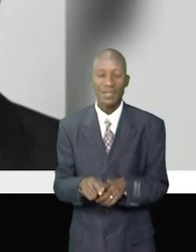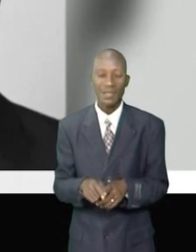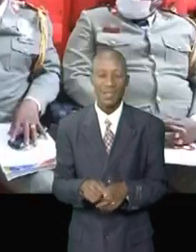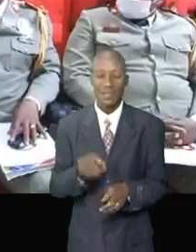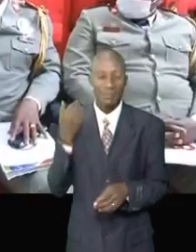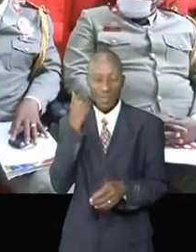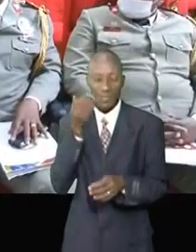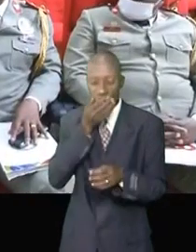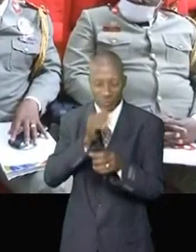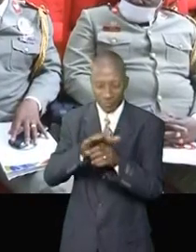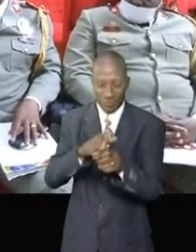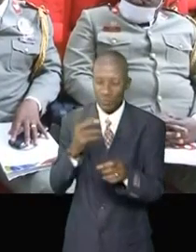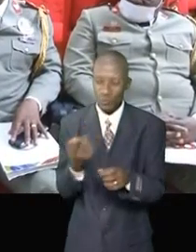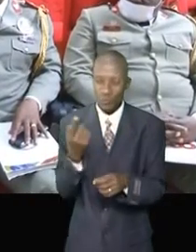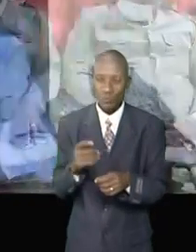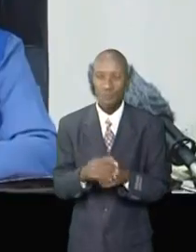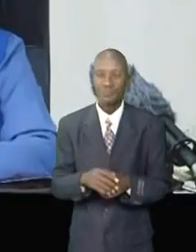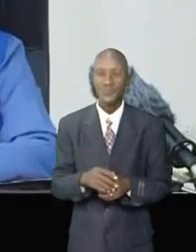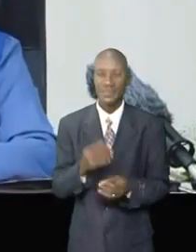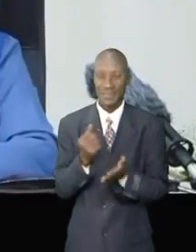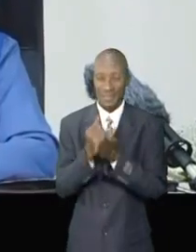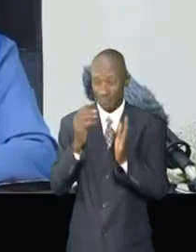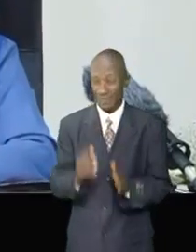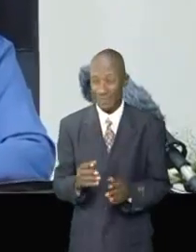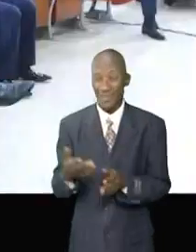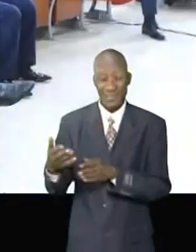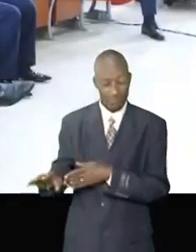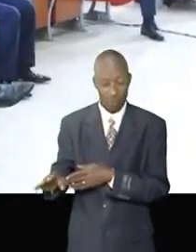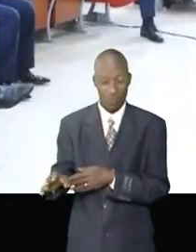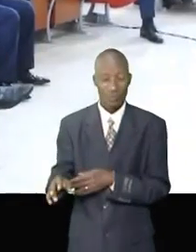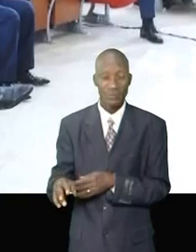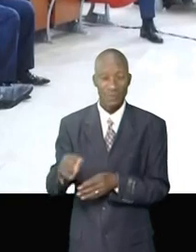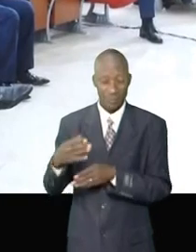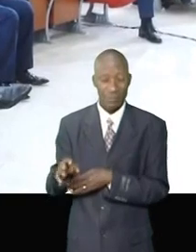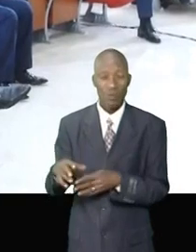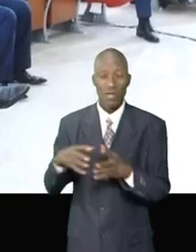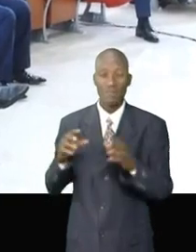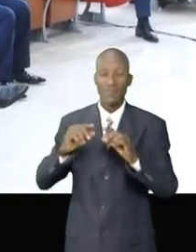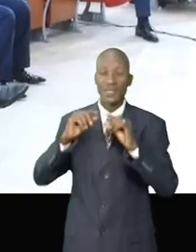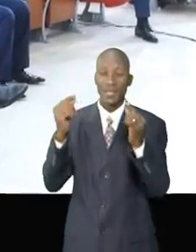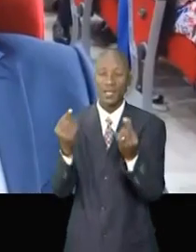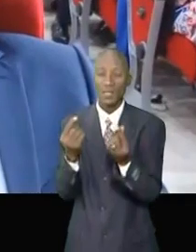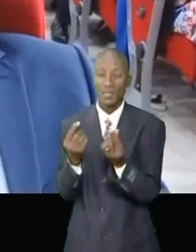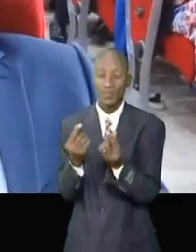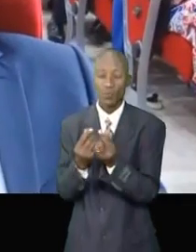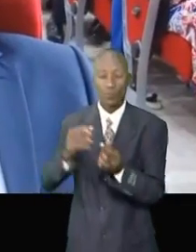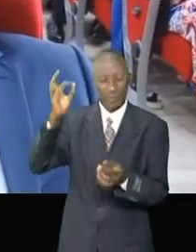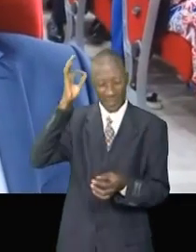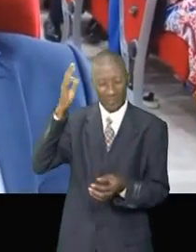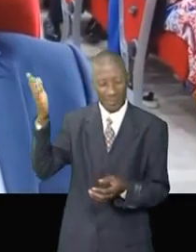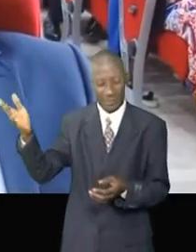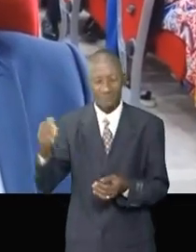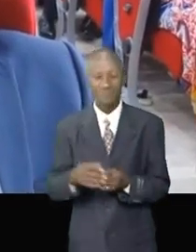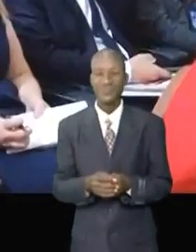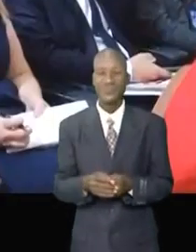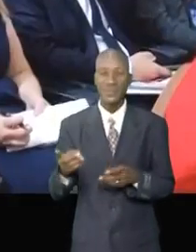sans oublier les milliers de civils congolais qui tombent sous les balles de groupes armés. Parmi les personnalités présentes, les directeurs du cabinet du chef de l'État,